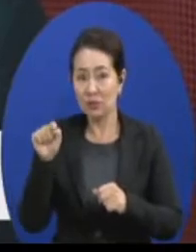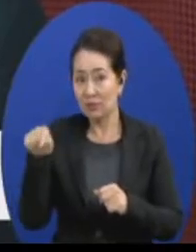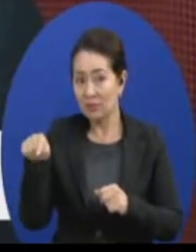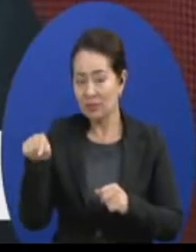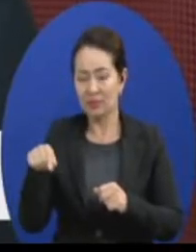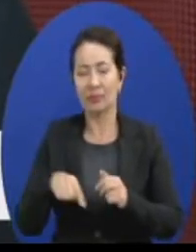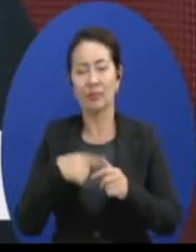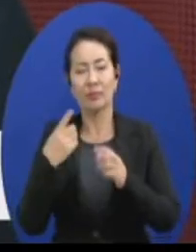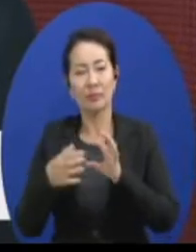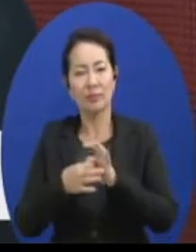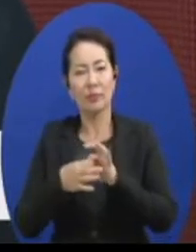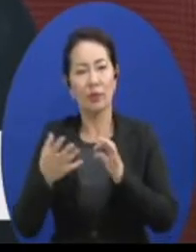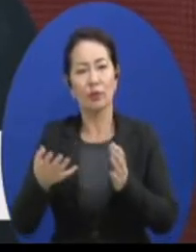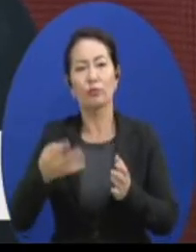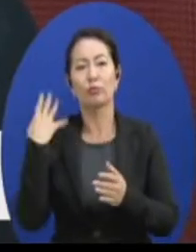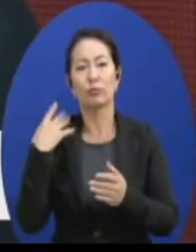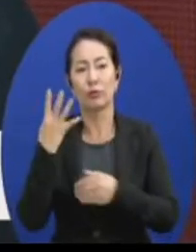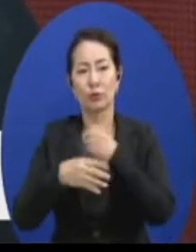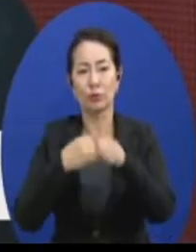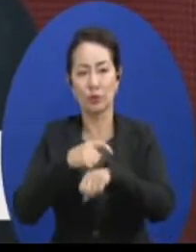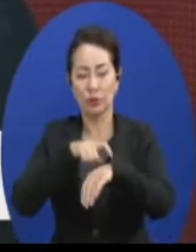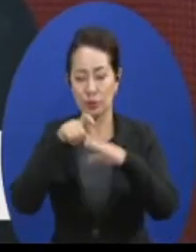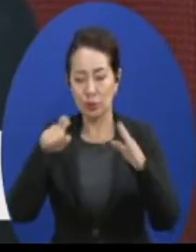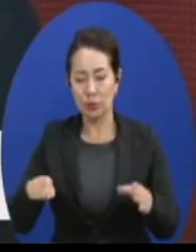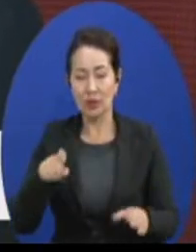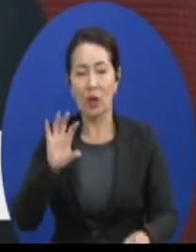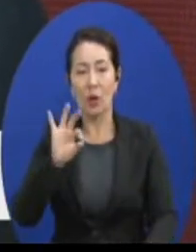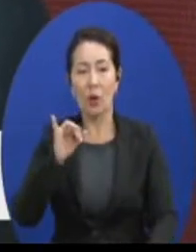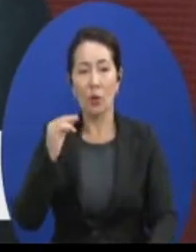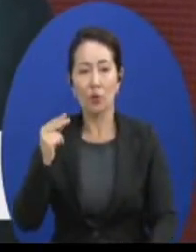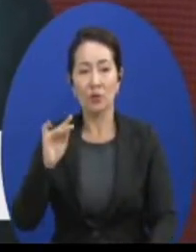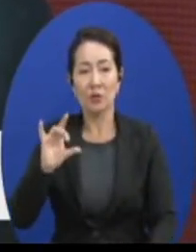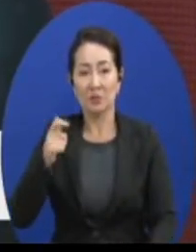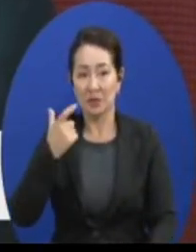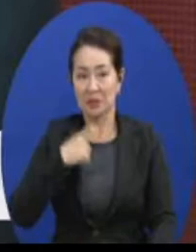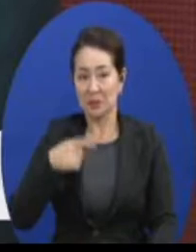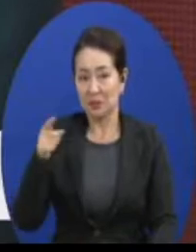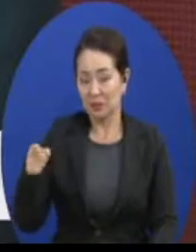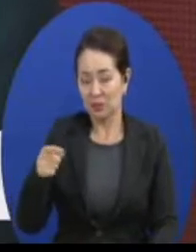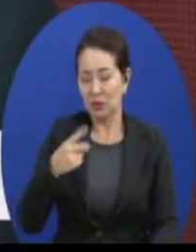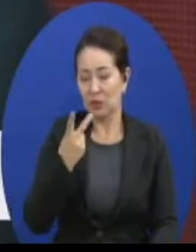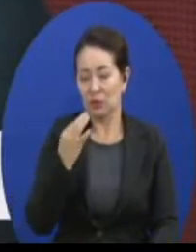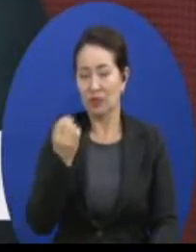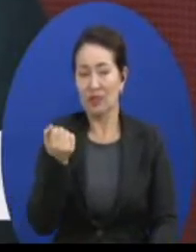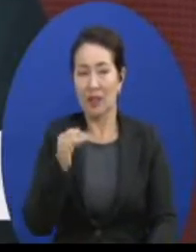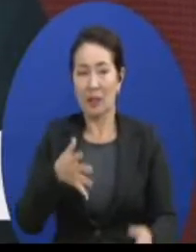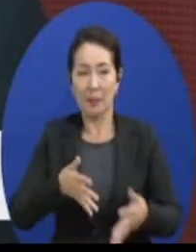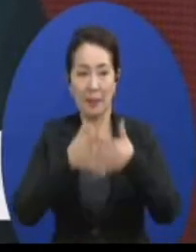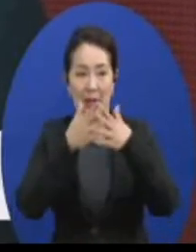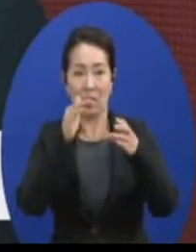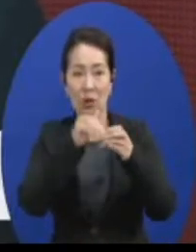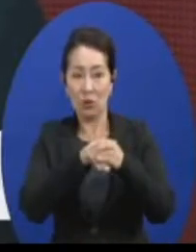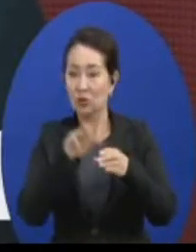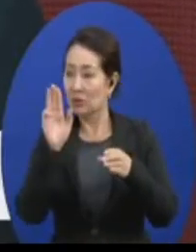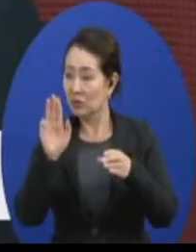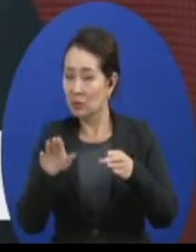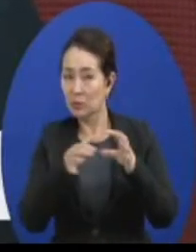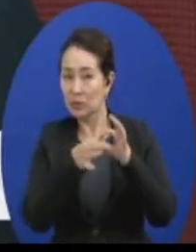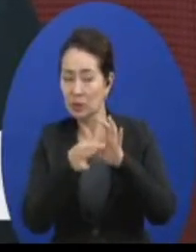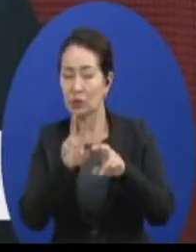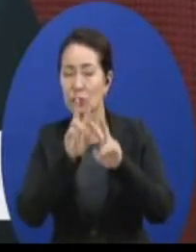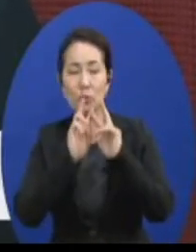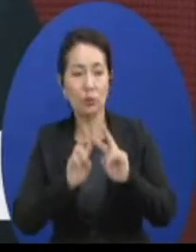сая өнгөрсөн 4 жилд бол оюун чимэгшин центр ирвэс гэж 240 айлыг орон сууцнд оруулсан шүү дээ тийм.